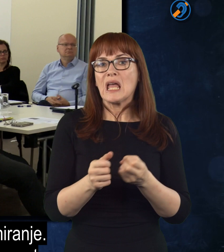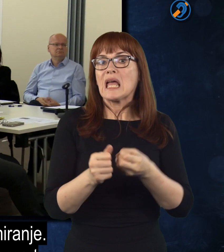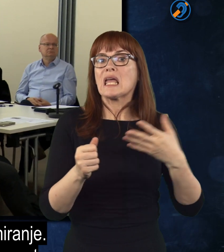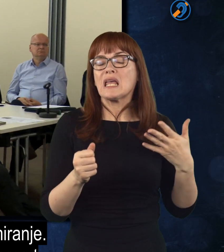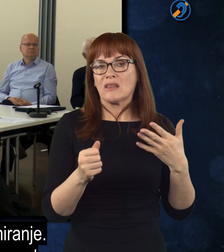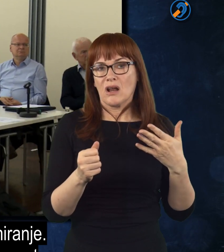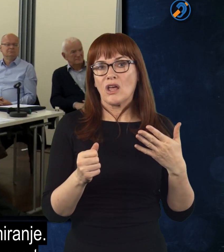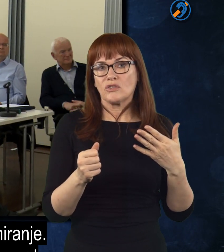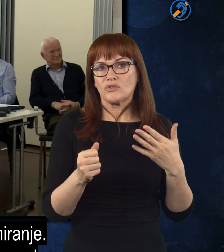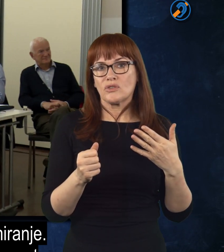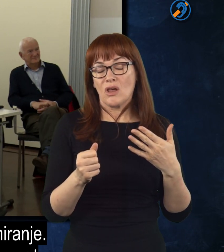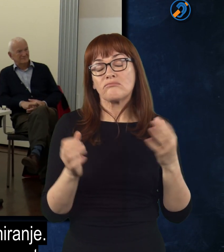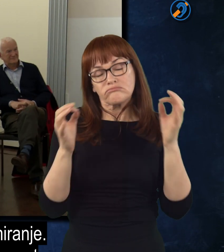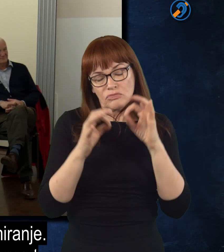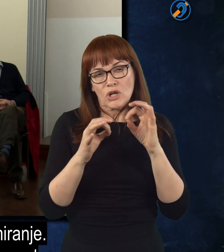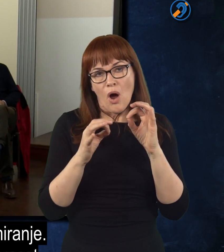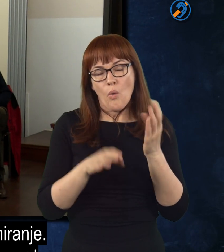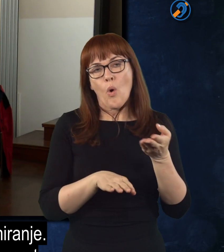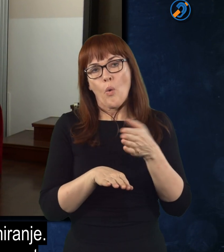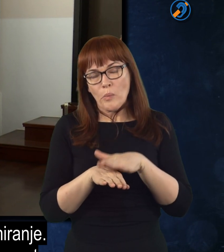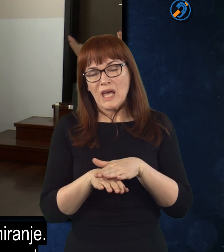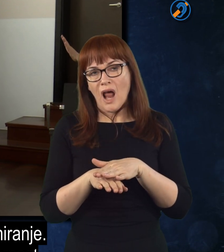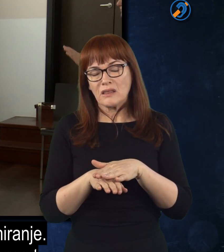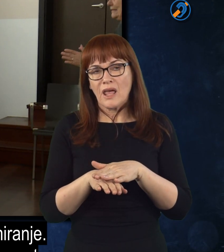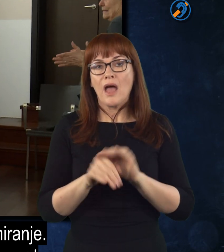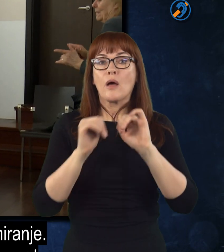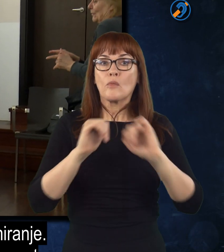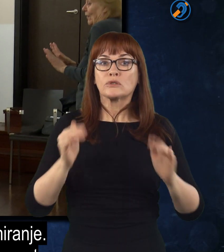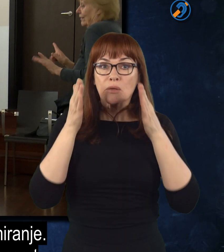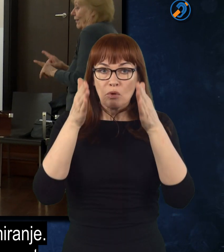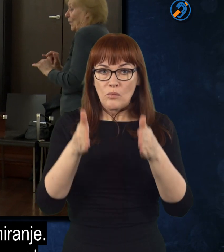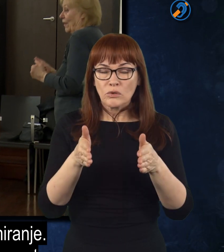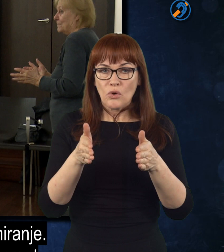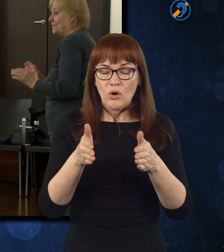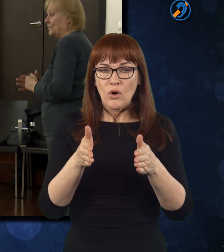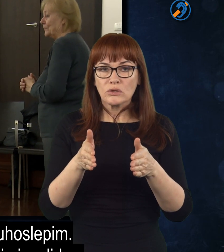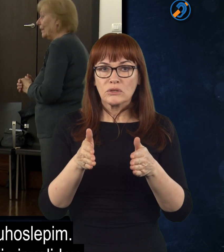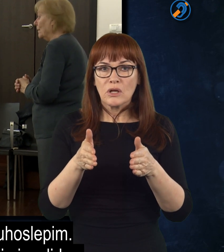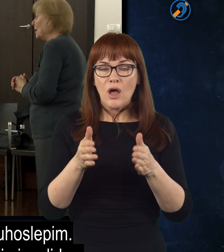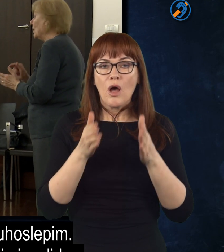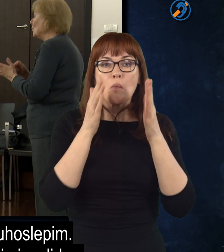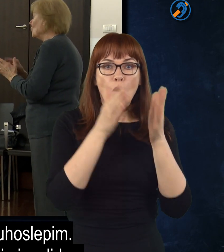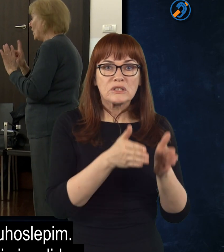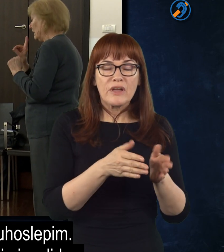bom rekel, hitrejše žal umiranje. Posebno